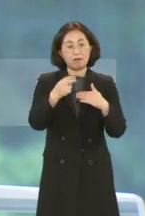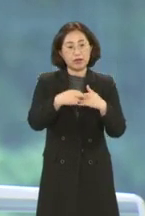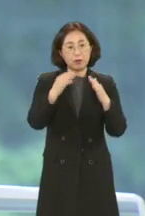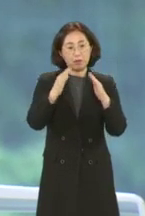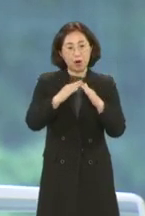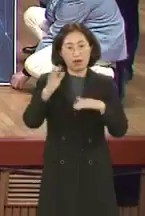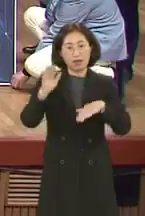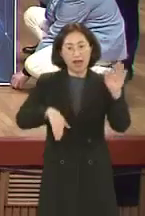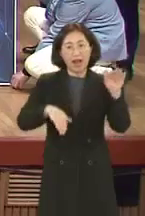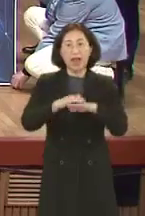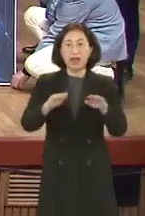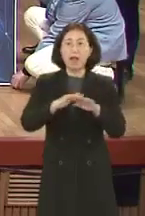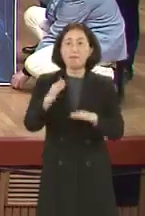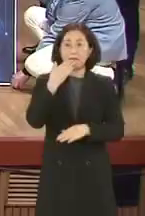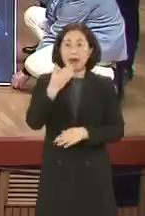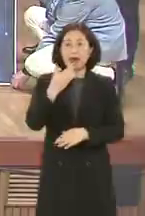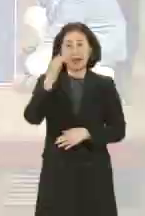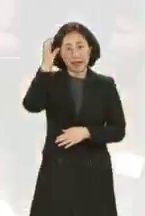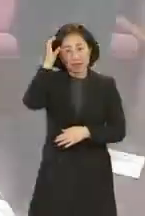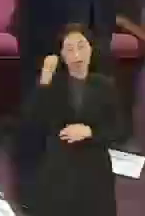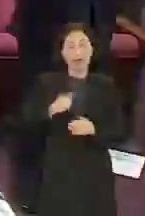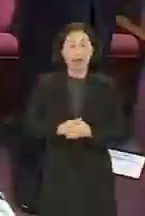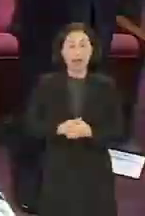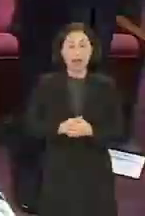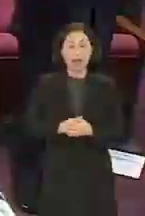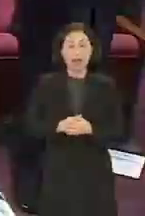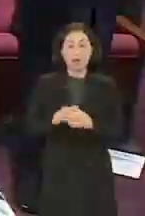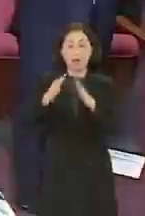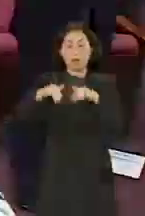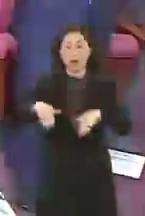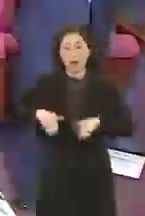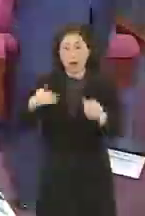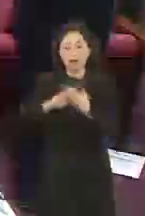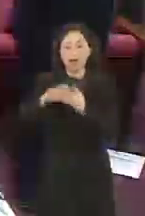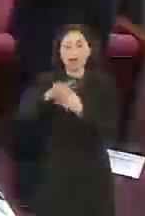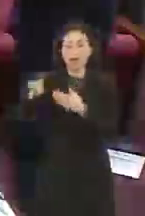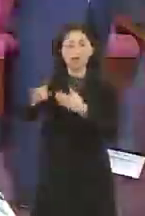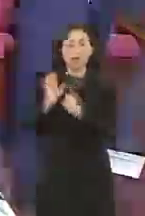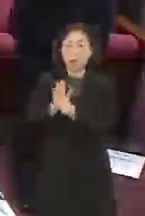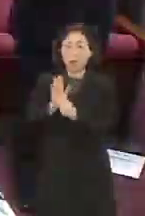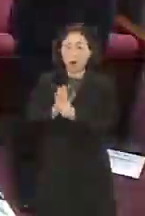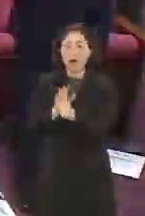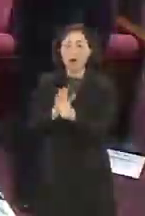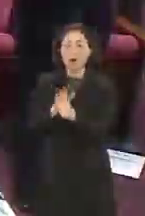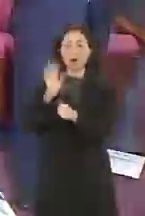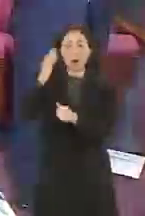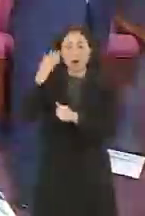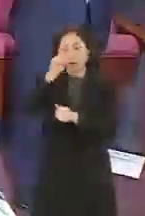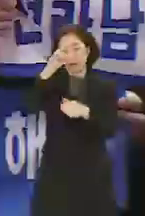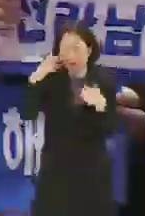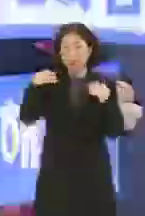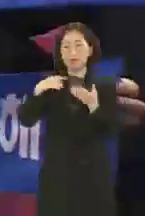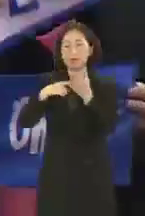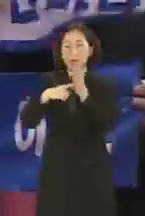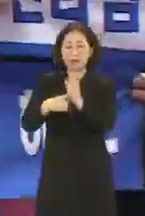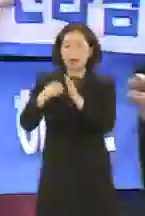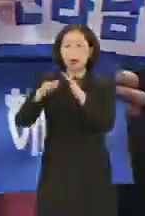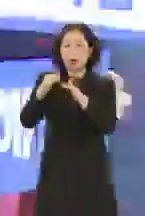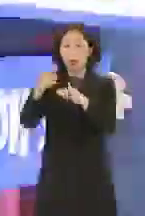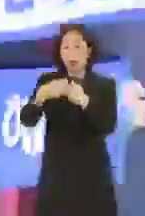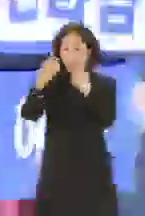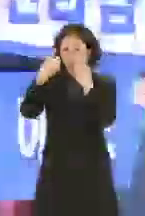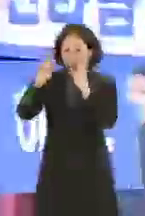주목됩니다. 충남처럼 의료 환경이 열악한 전남 등 다른 지자체까지 나선 상황에서 최근 정부 발표로 공공의대